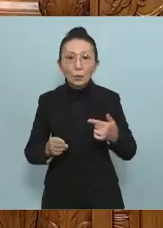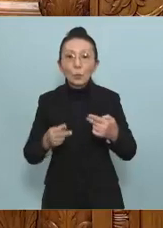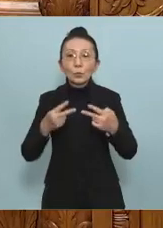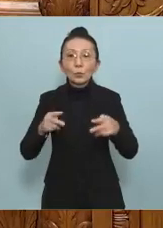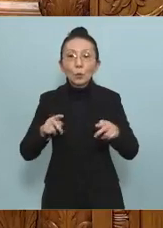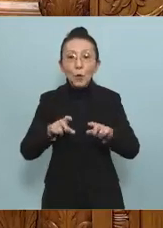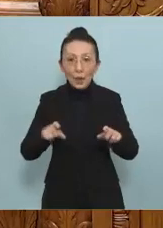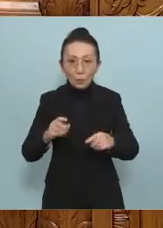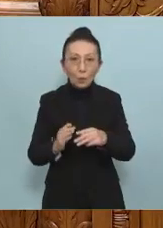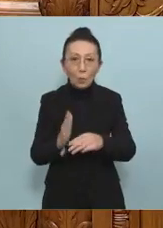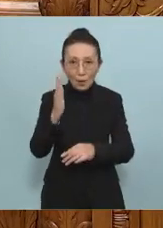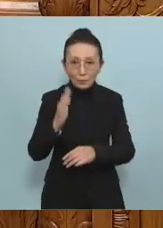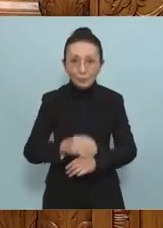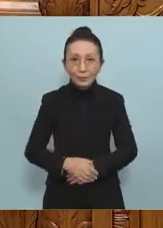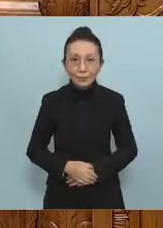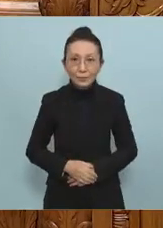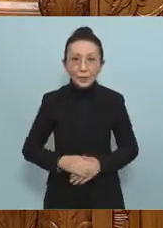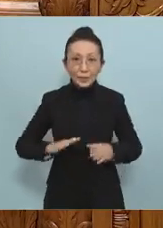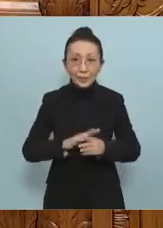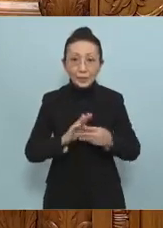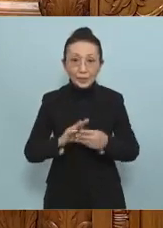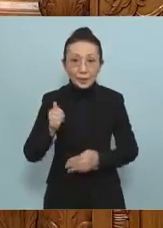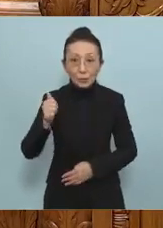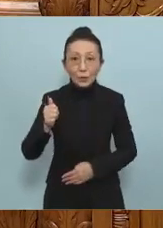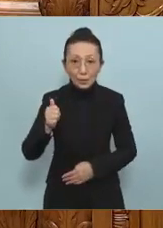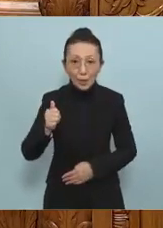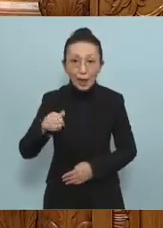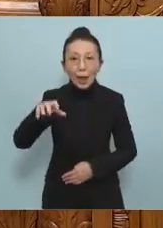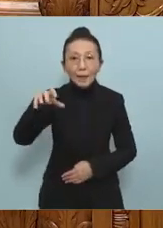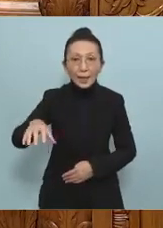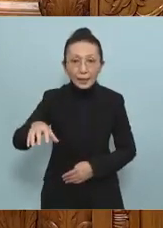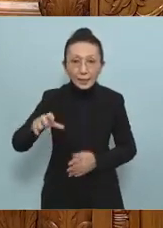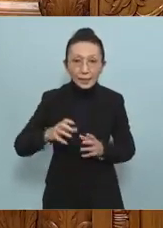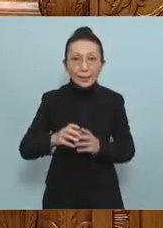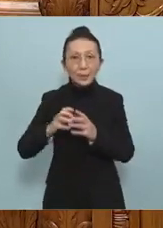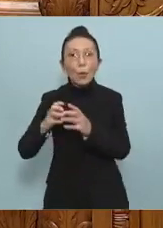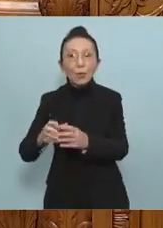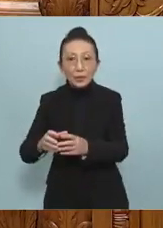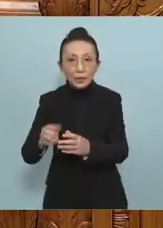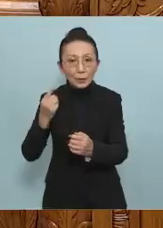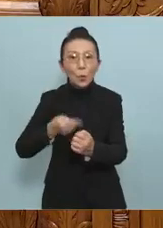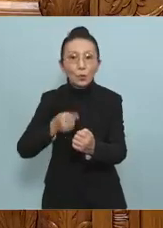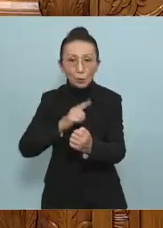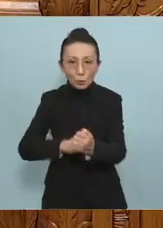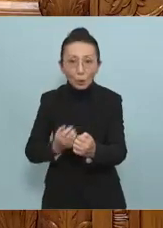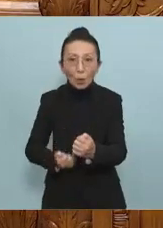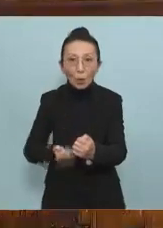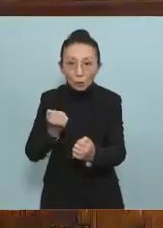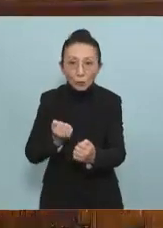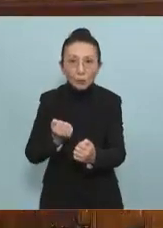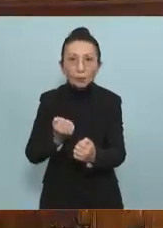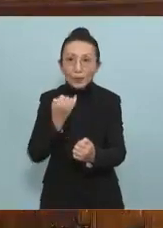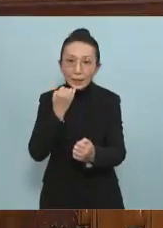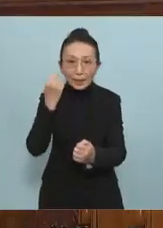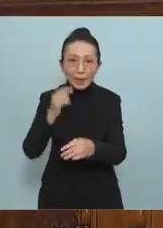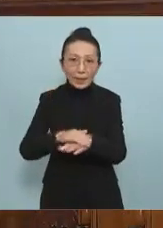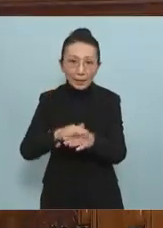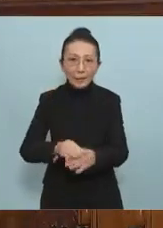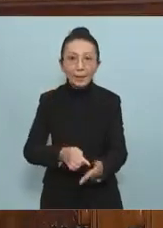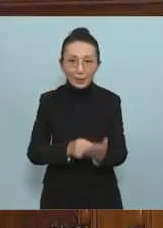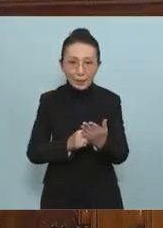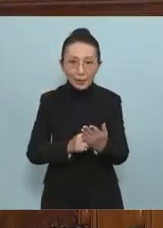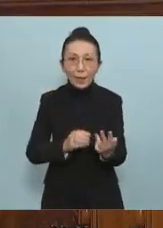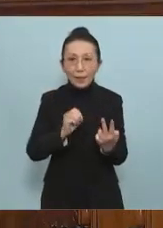ます。さらに岸田総理は敵基地攻撃能力保有の検討まで表明しました。2015年